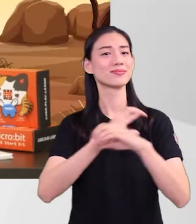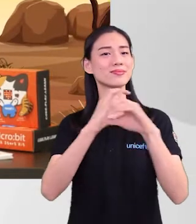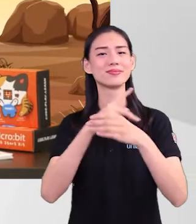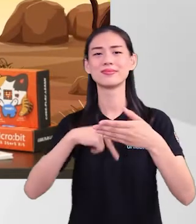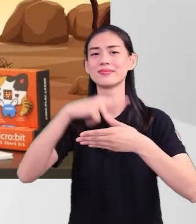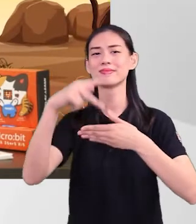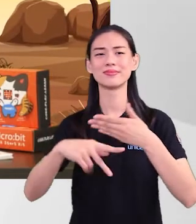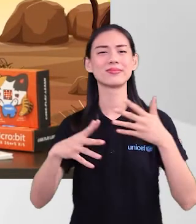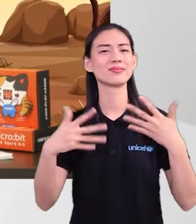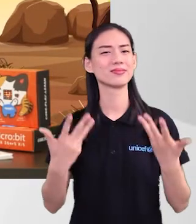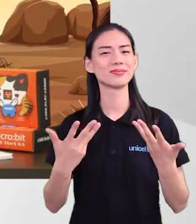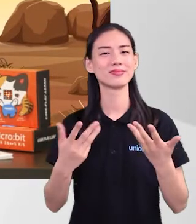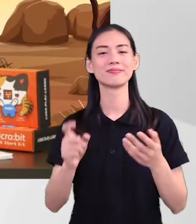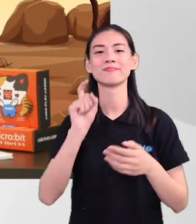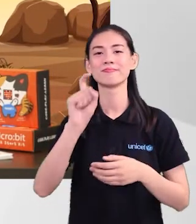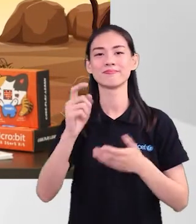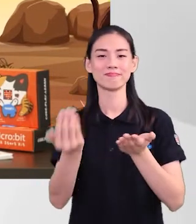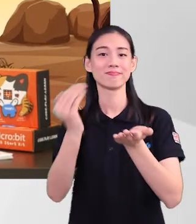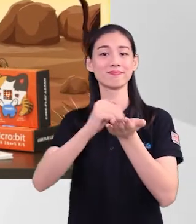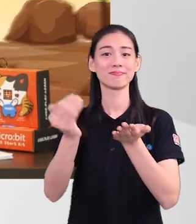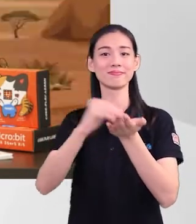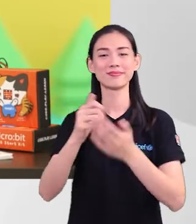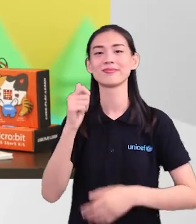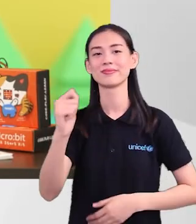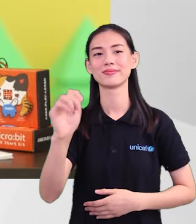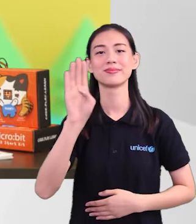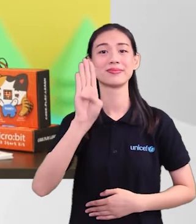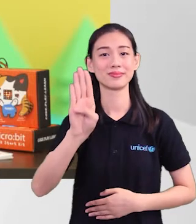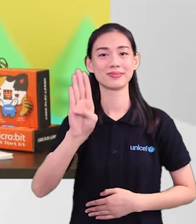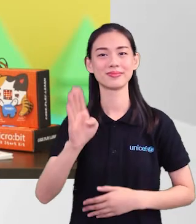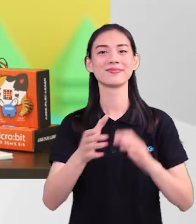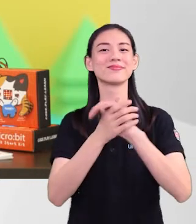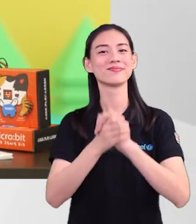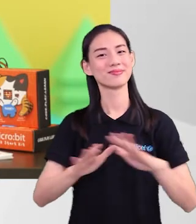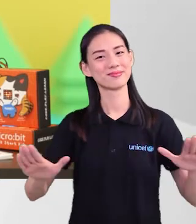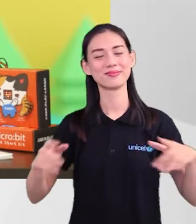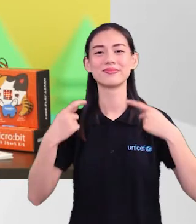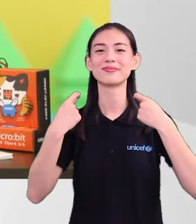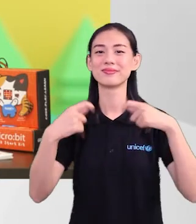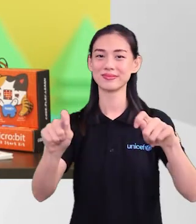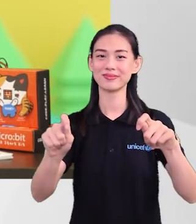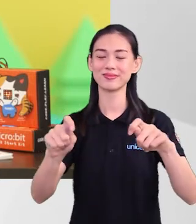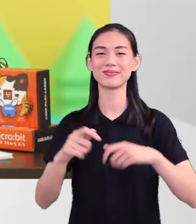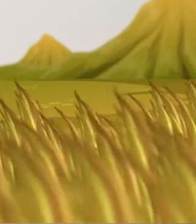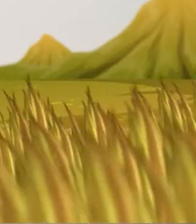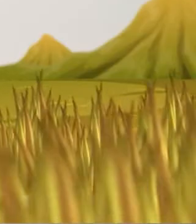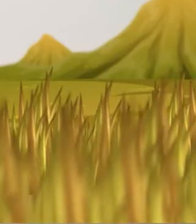siap. Sebagai cabaran, programkan microbit untuk reset kiraan apabila butang B ditekan. Selamat mencuba.